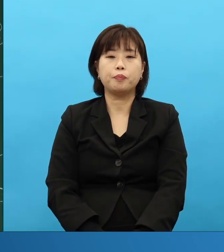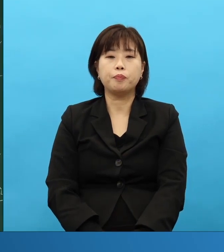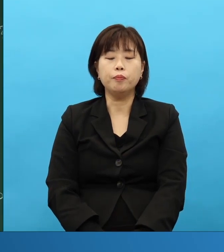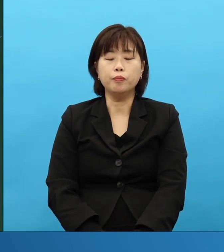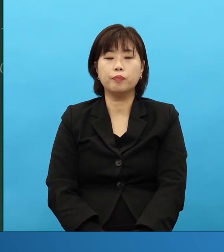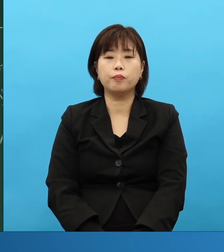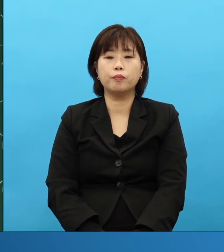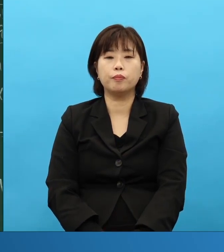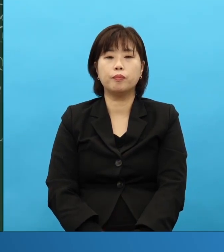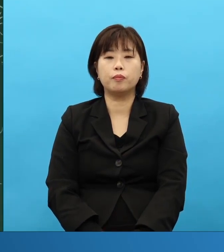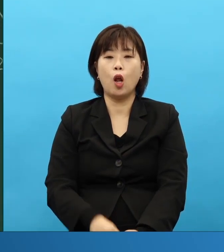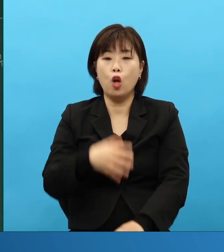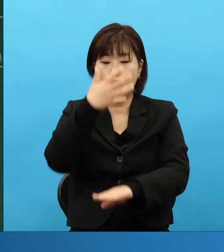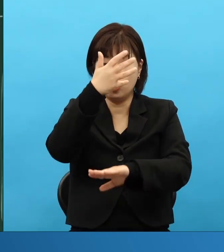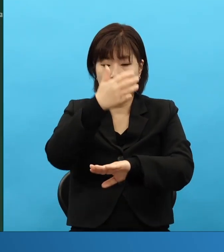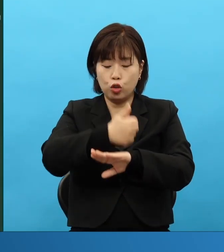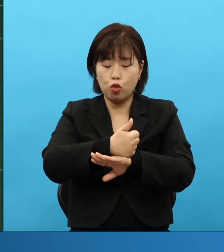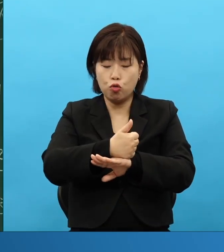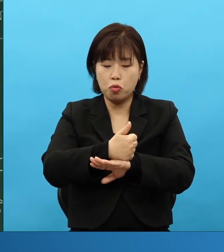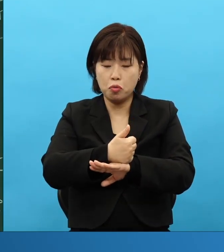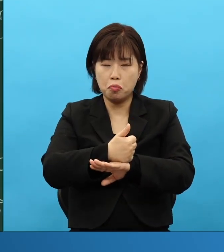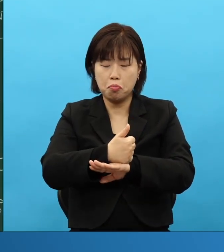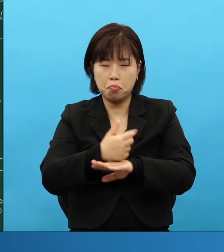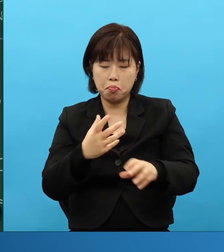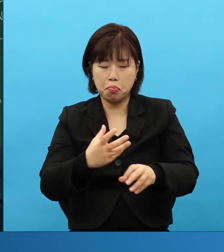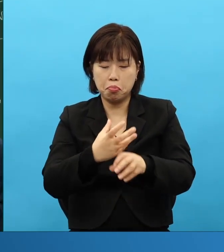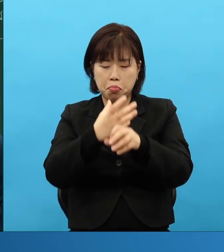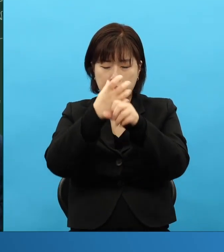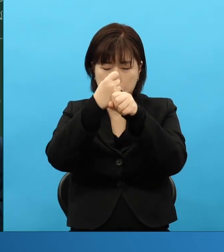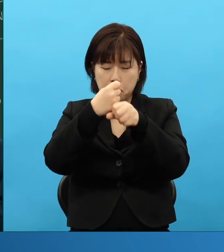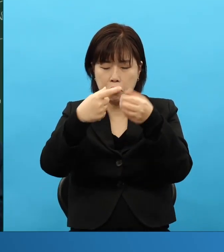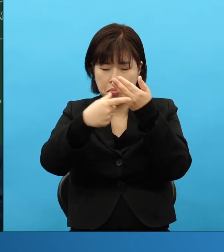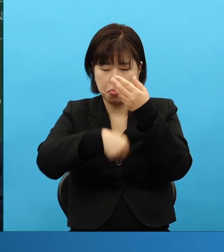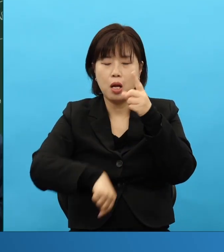结论， 예, 꼭 기억해야 돼요. 必须该记 성경 记住。 구절